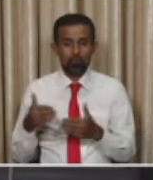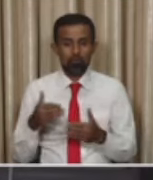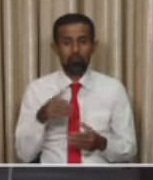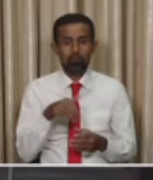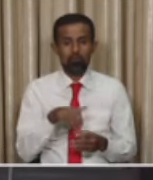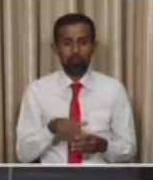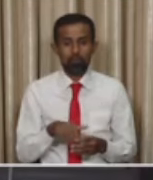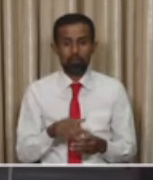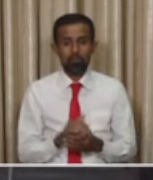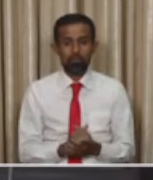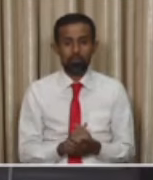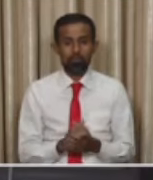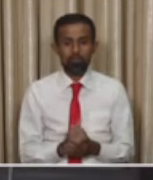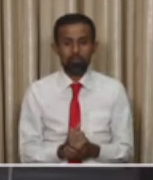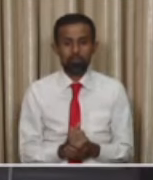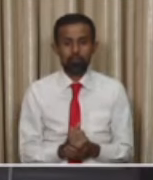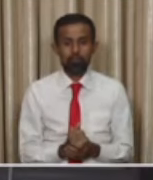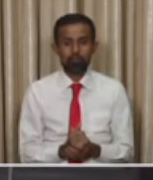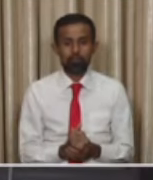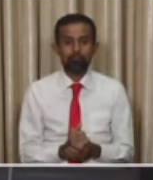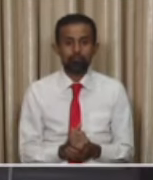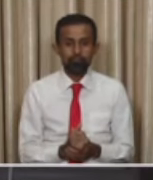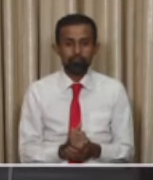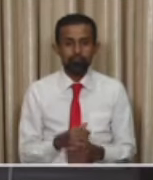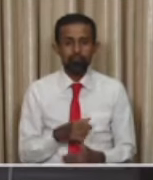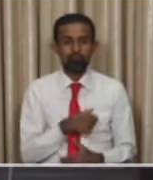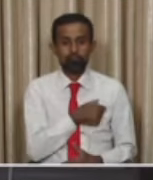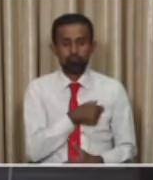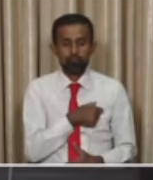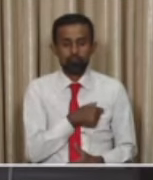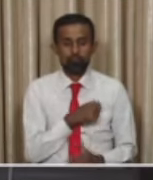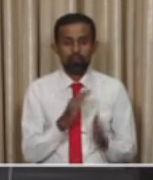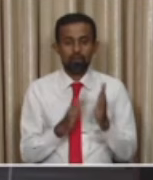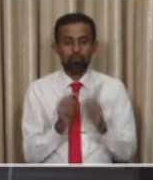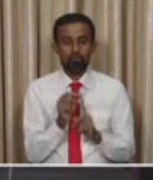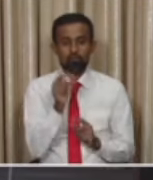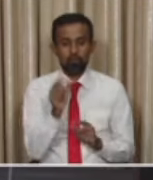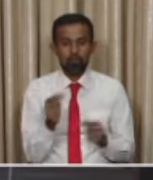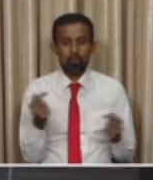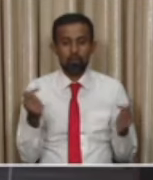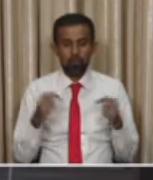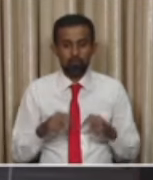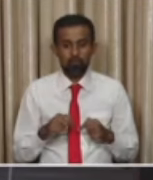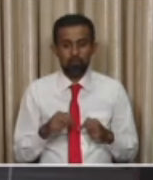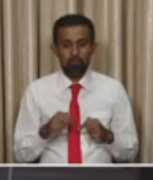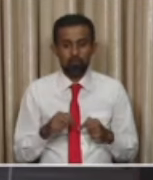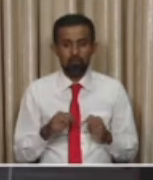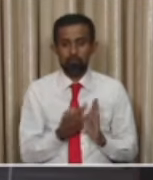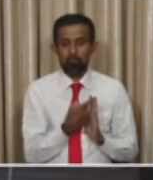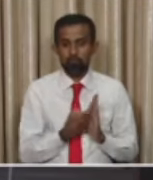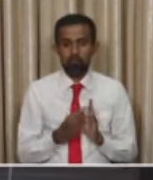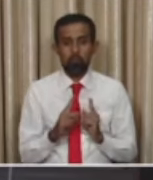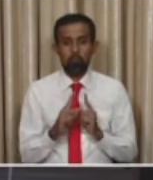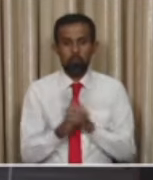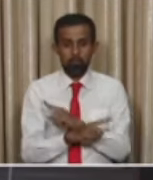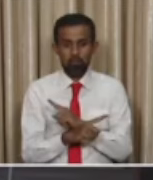කොහොමද මේ විවිධ නායකයන් සහ මැති ඇමතිවරුන් ගෙනල්ලා ආණ්ඩු ගෙනල්ලා ප්‍රතිපත්තිය